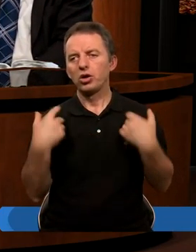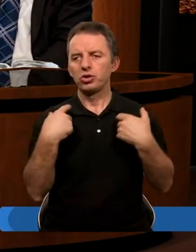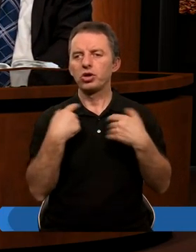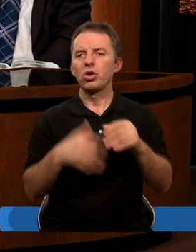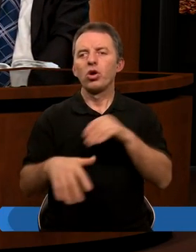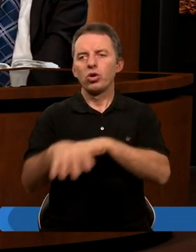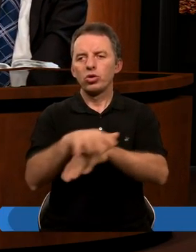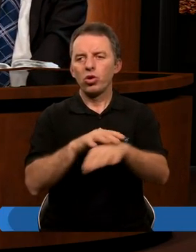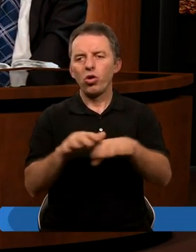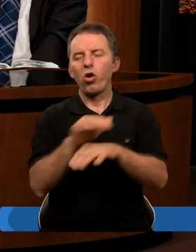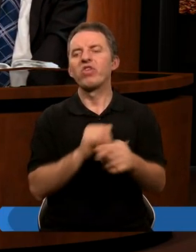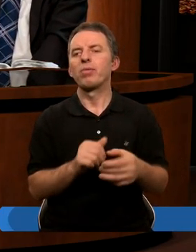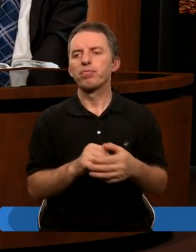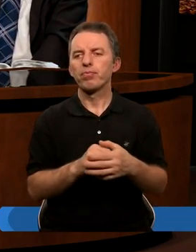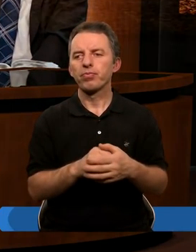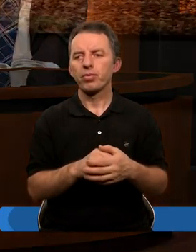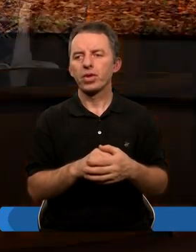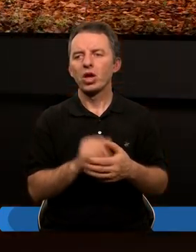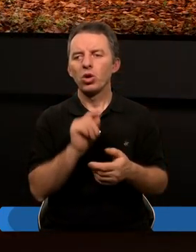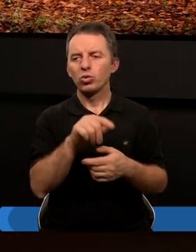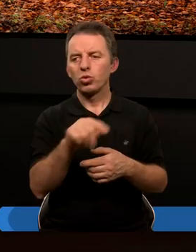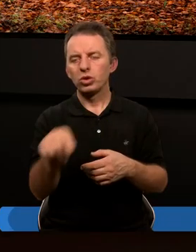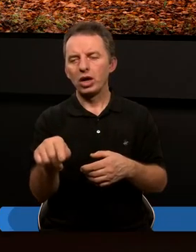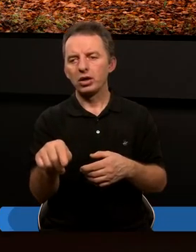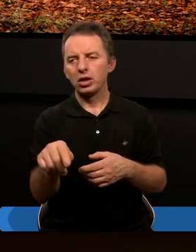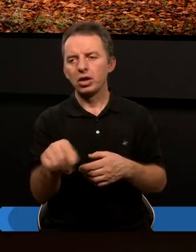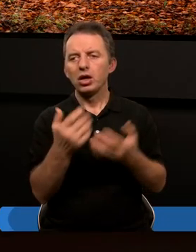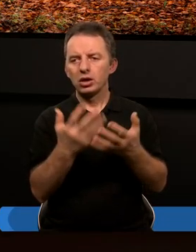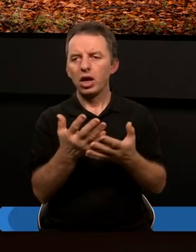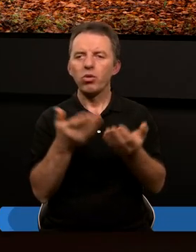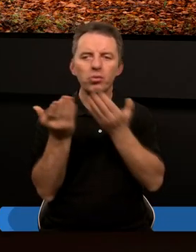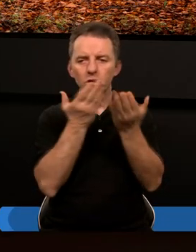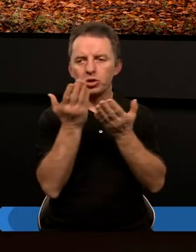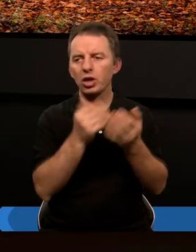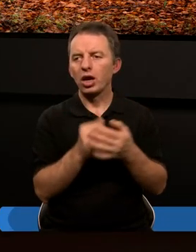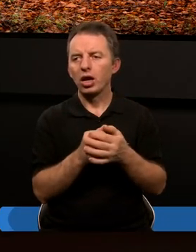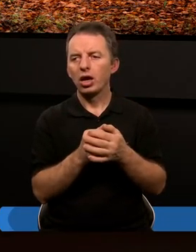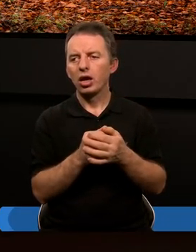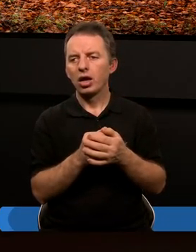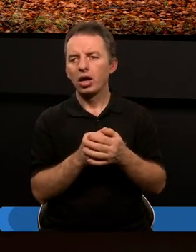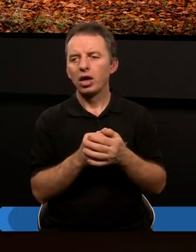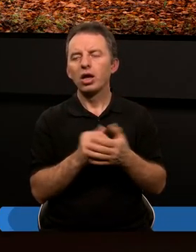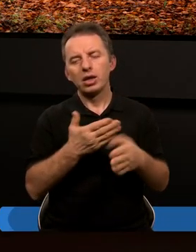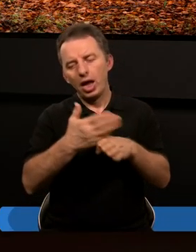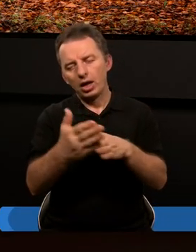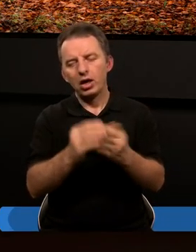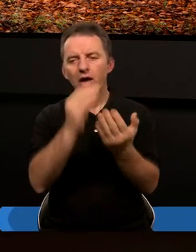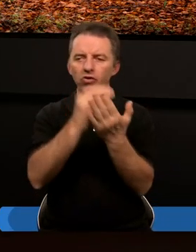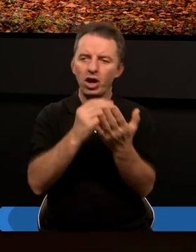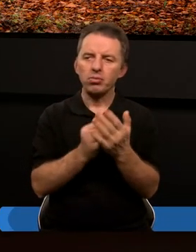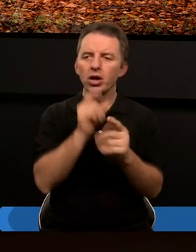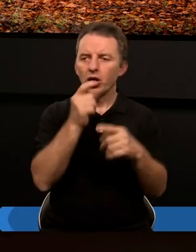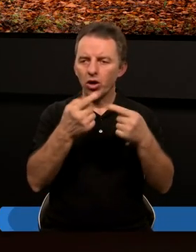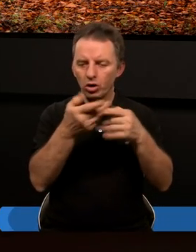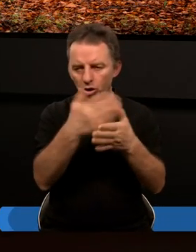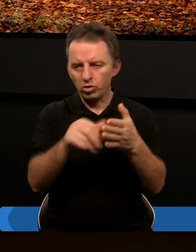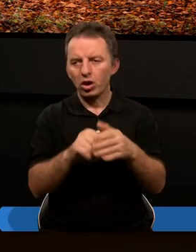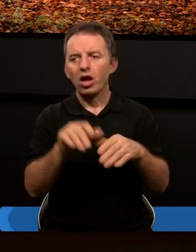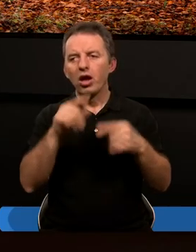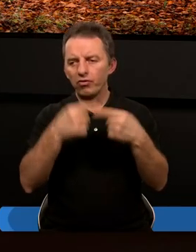życiu duchowym. Tutaj chciałbym, żebyśmy przeczytali dalsze fragmenty tego rozdziału od